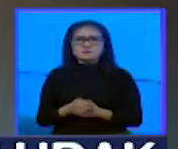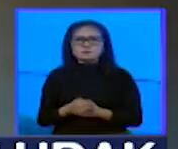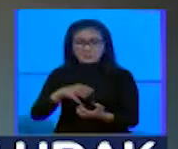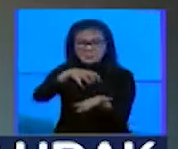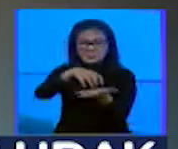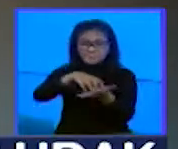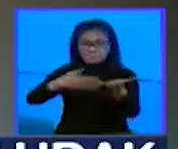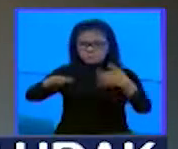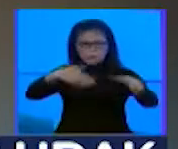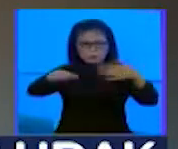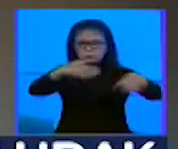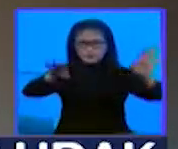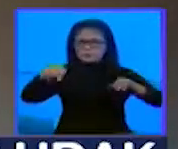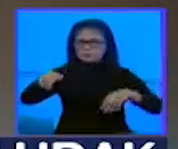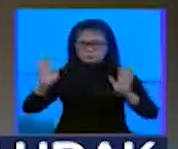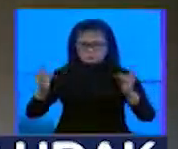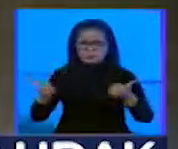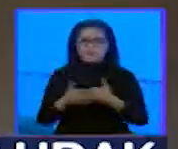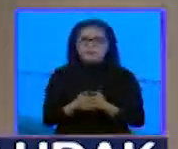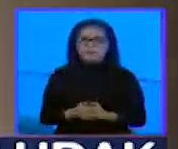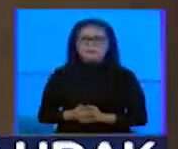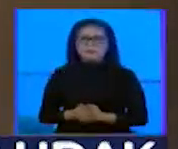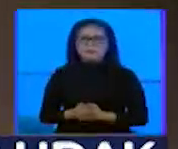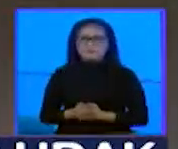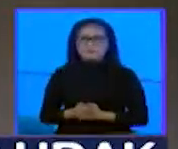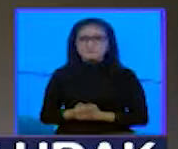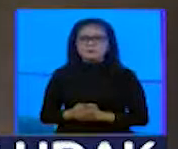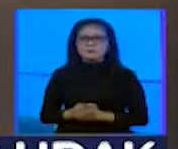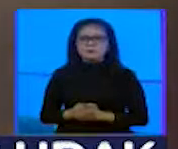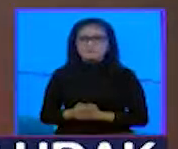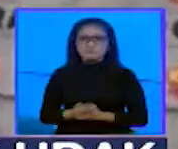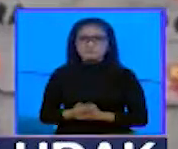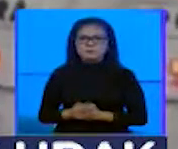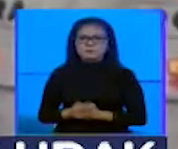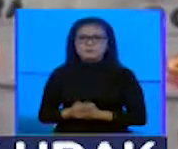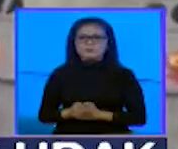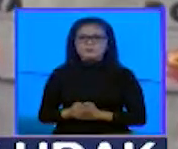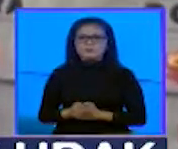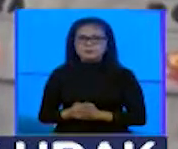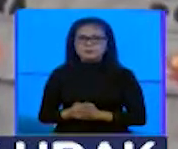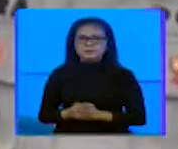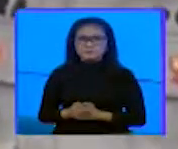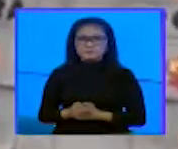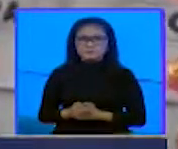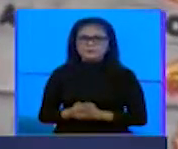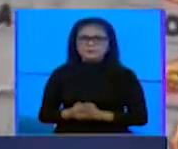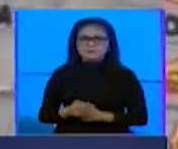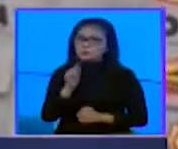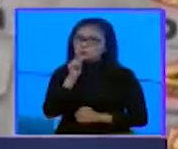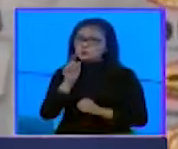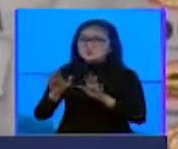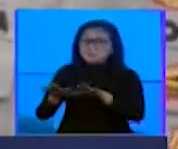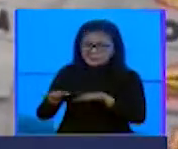membubarkan kerumunan di wahana wisata ini saat hari pertama diberlakukannya PPKM. Ya tentu saja untuk sementara ini